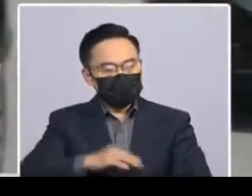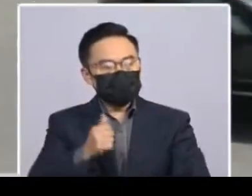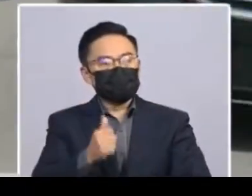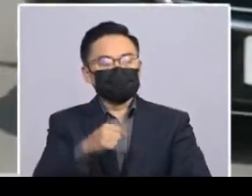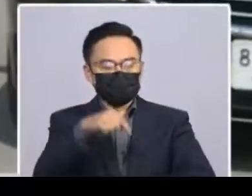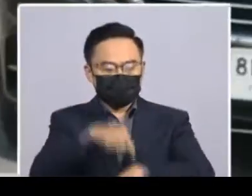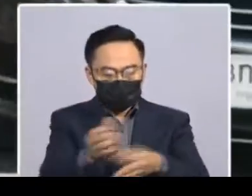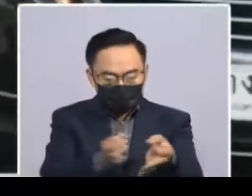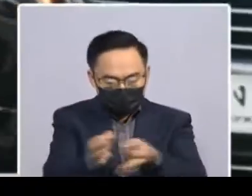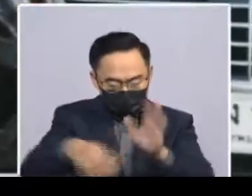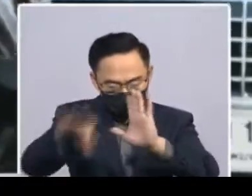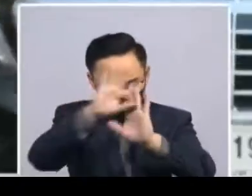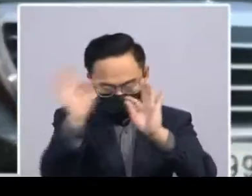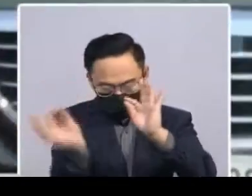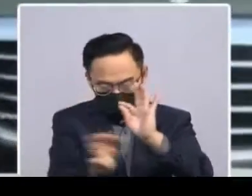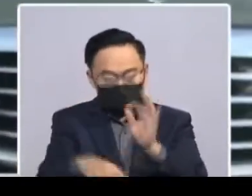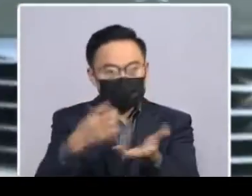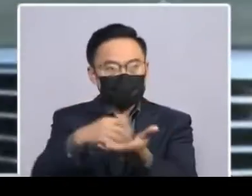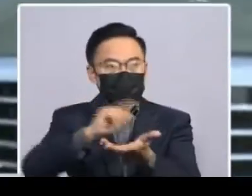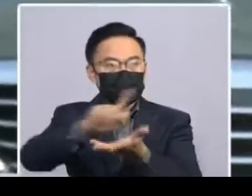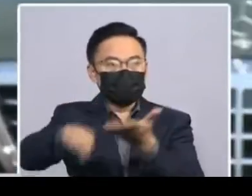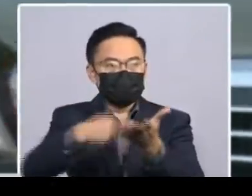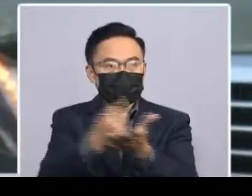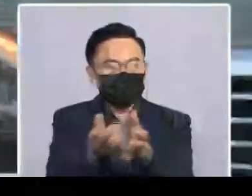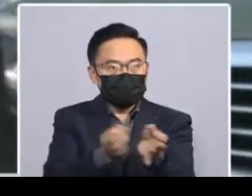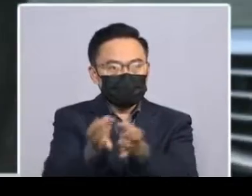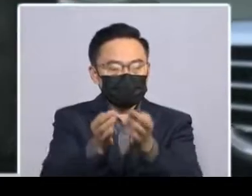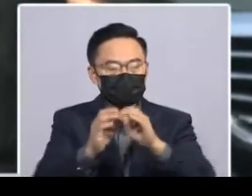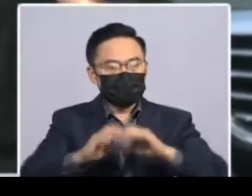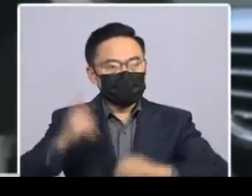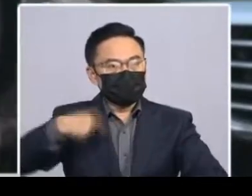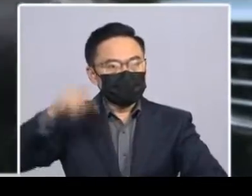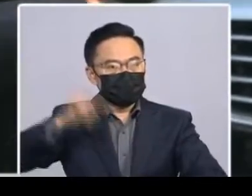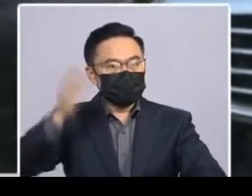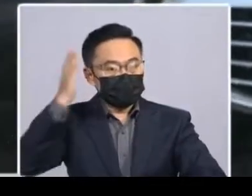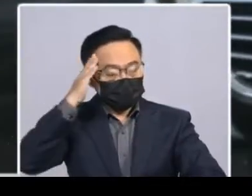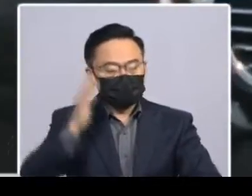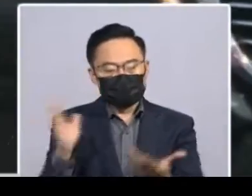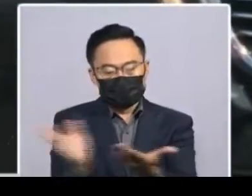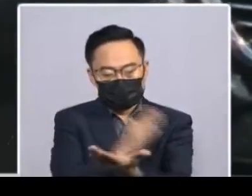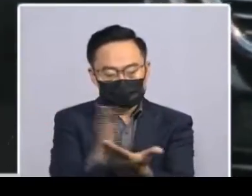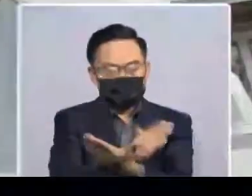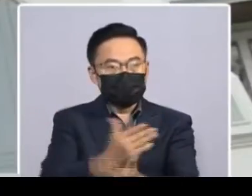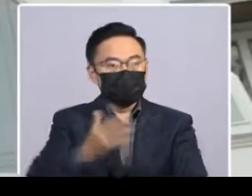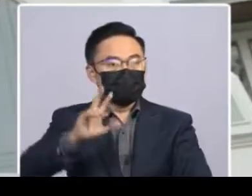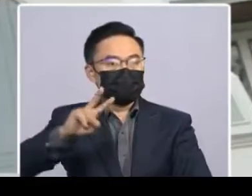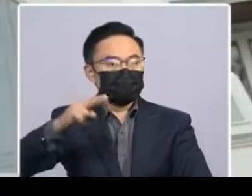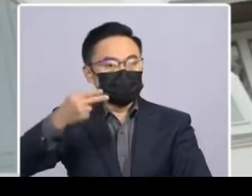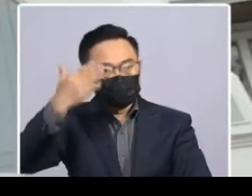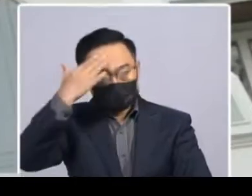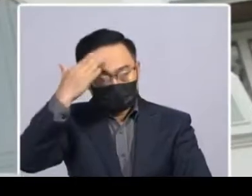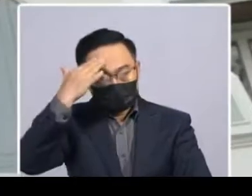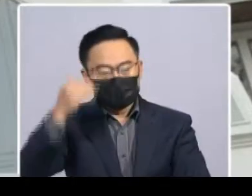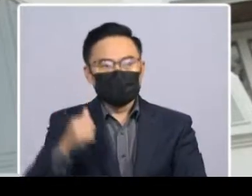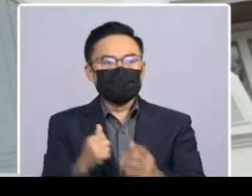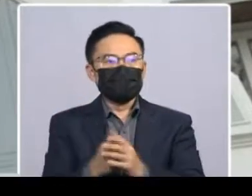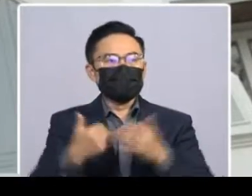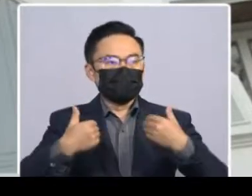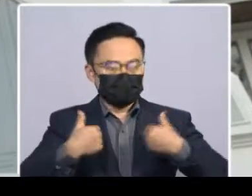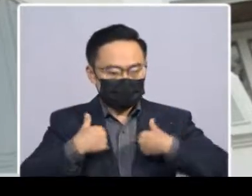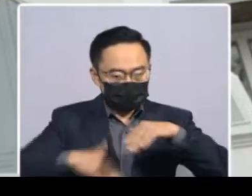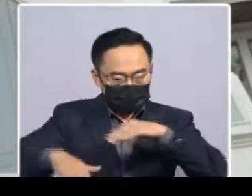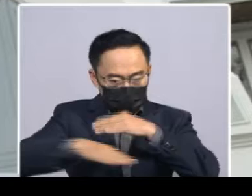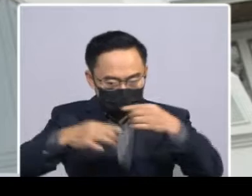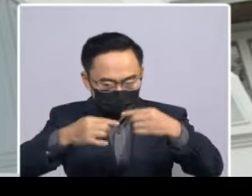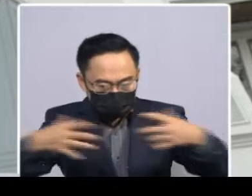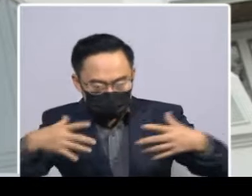งโดยใช้เวลาประมาณ1ชั่วโมงค่ะชี้ให้ศาลเห็นว่าในเอกสารกว่า 20,000 แผ่นมี1แผ่นที่เป็นข้อพิรุธค่ะโดยเ